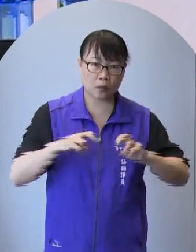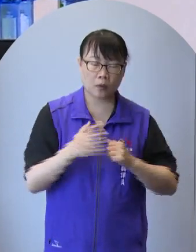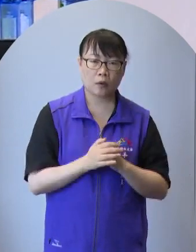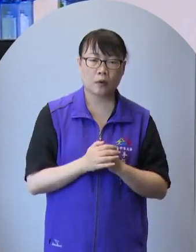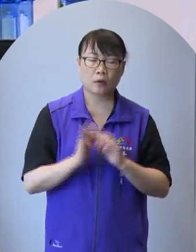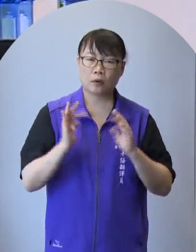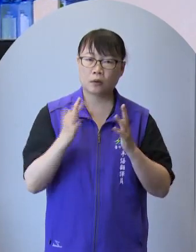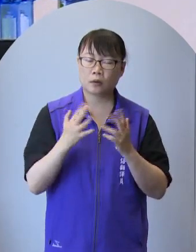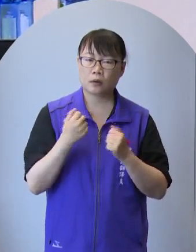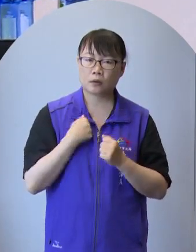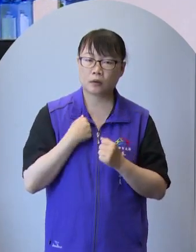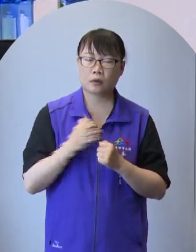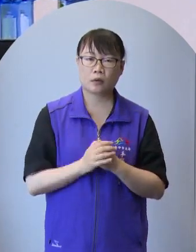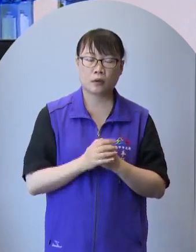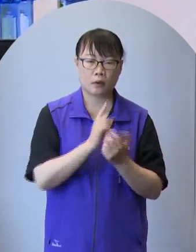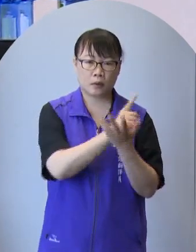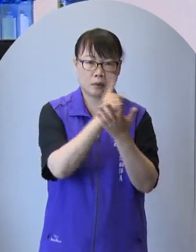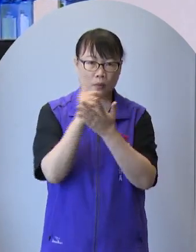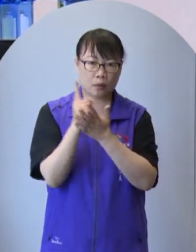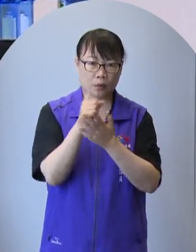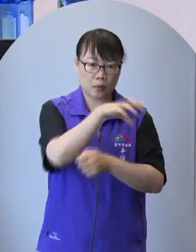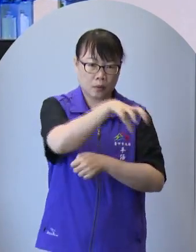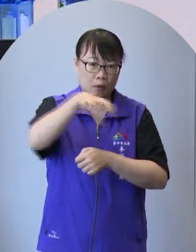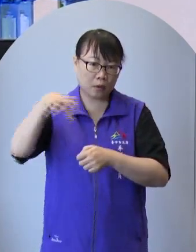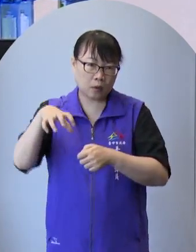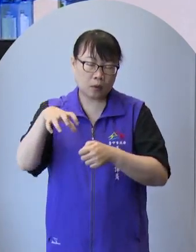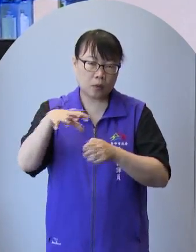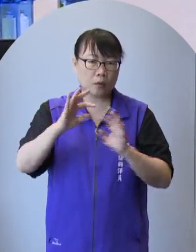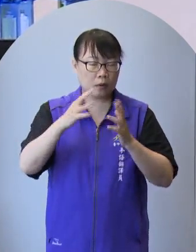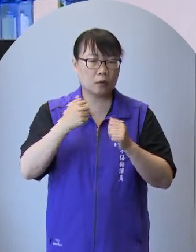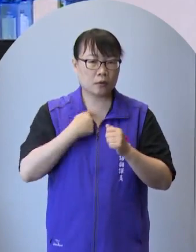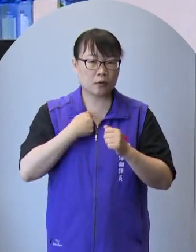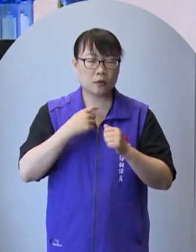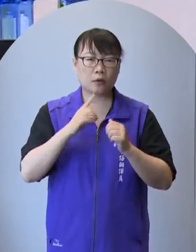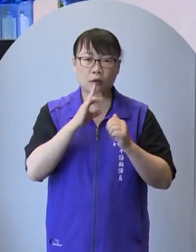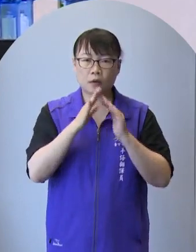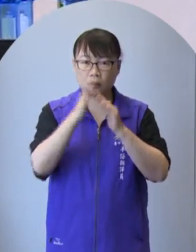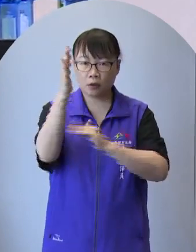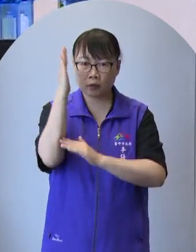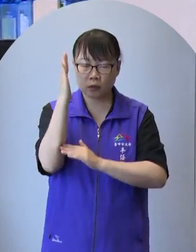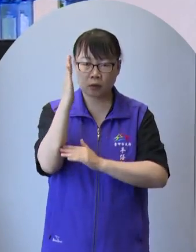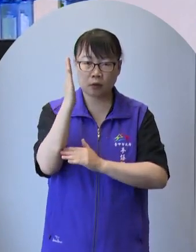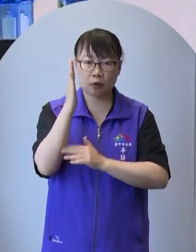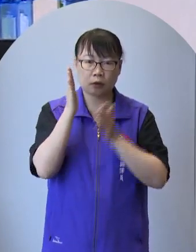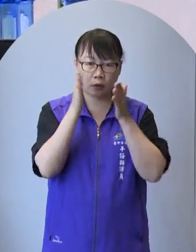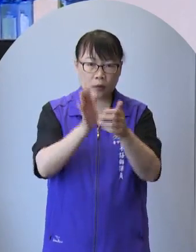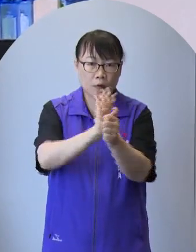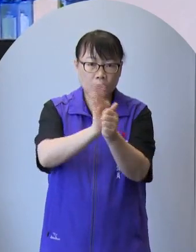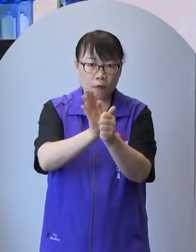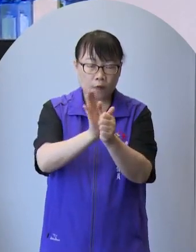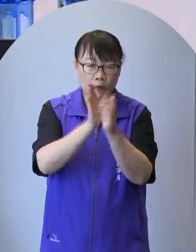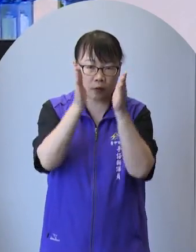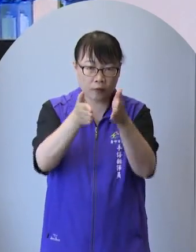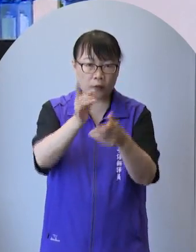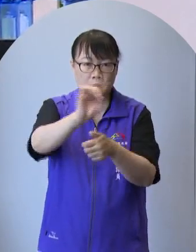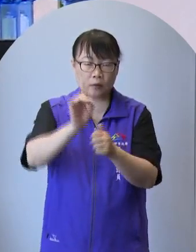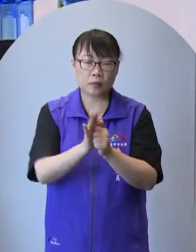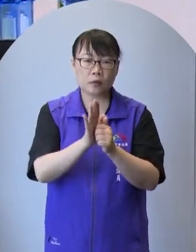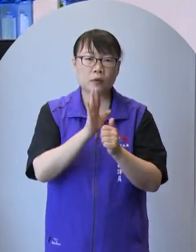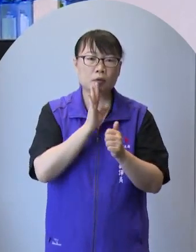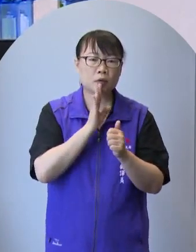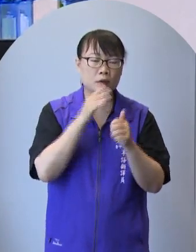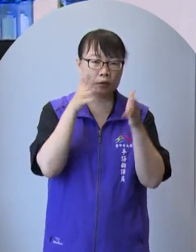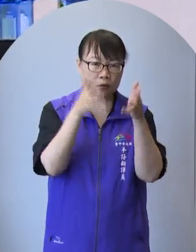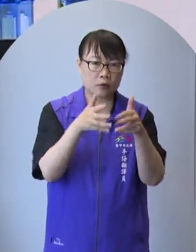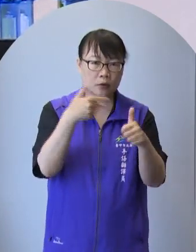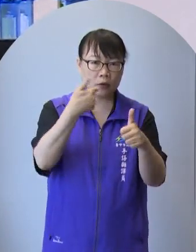的各个部门所编列的预算，可以看出来我们本市的一个施政方向哈。那在教育文化，在这